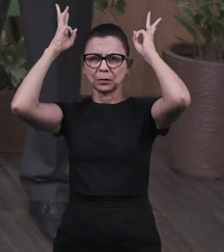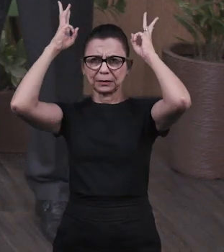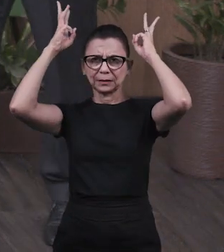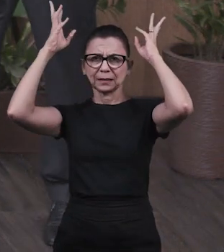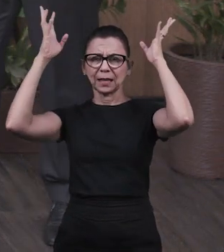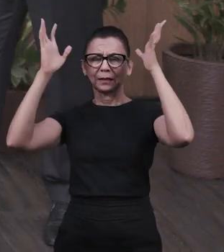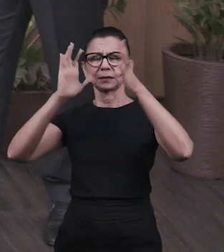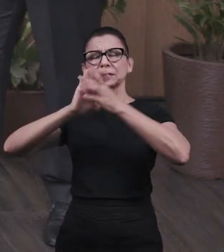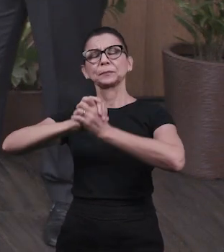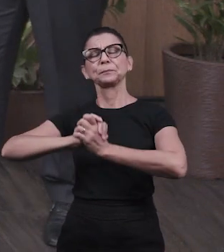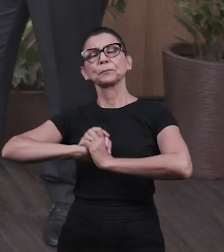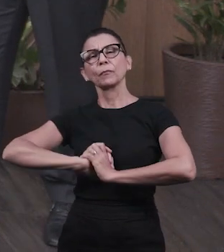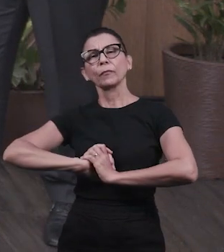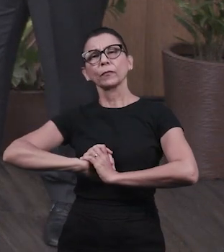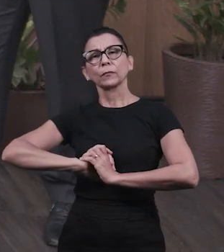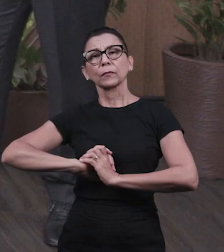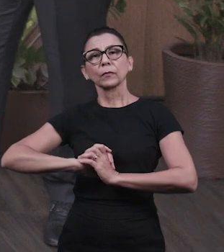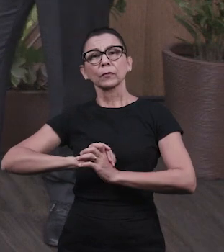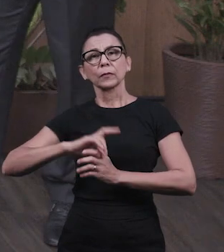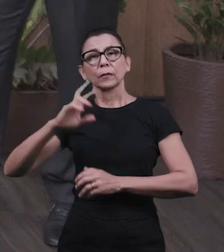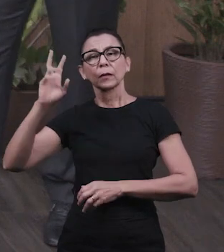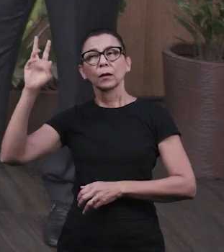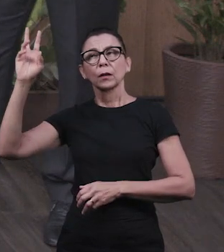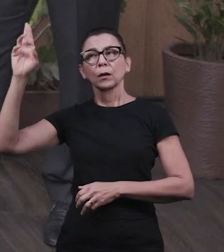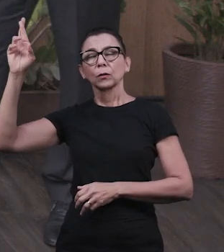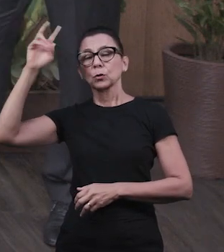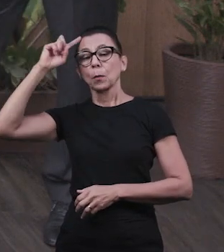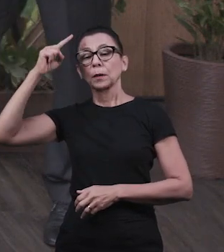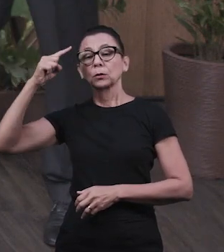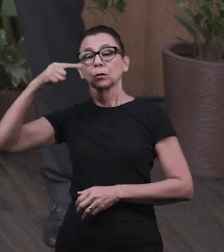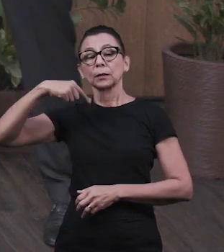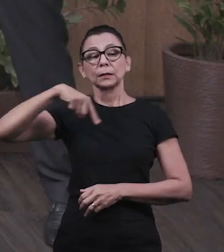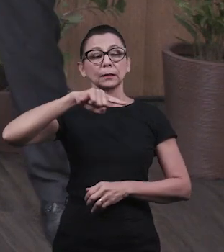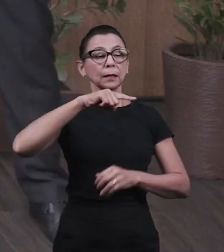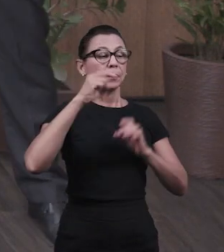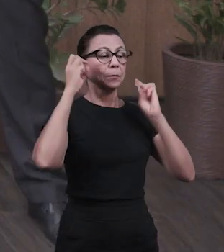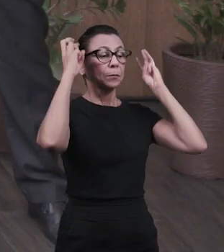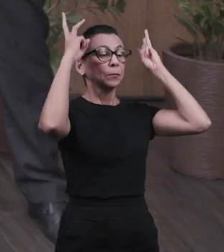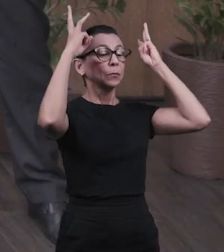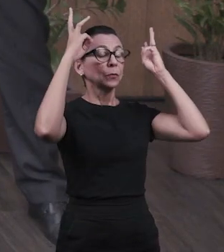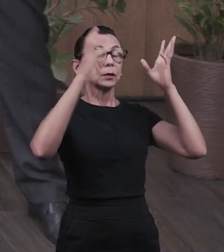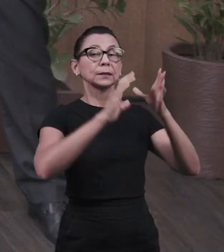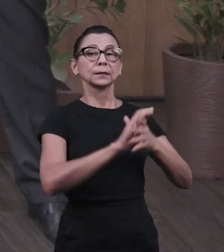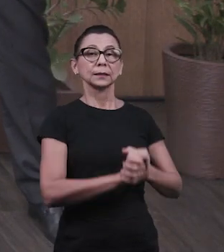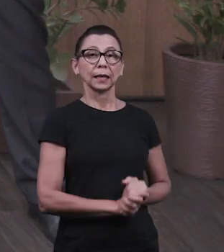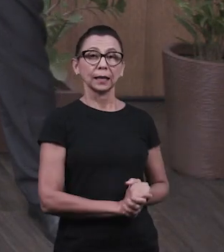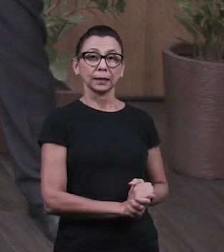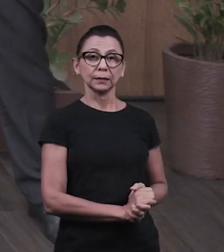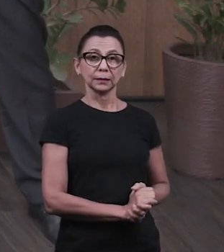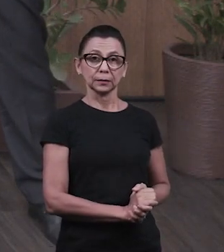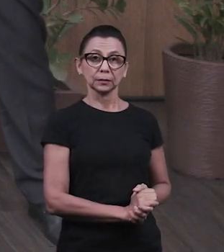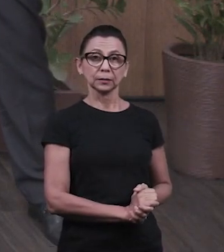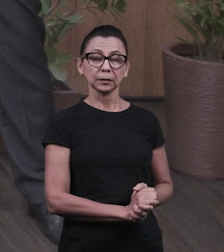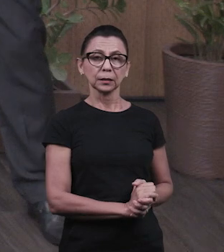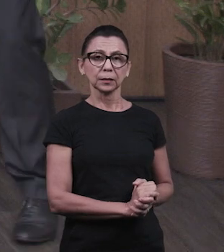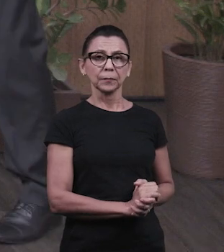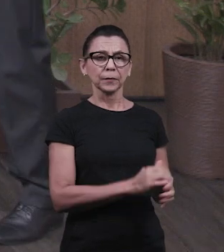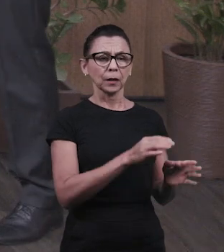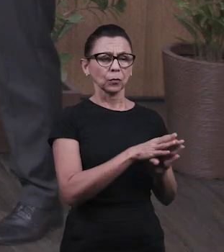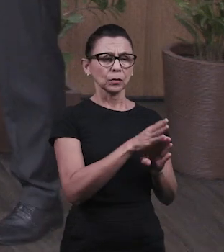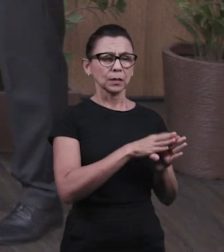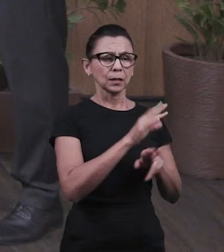исходил из Египта в сторону обетованной земли, что Бог повелел им? Чтобы они ели агнца, испеченного